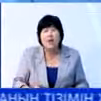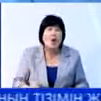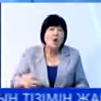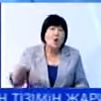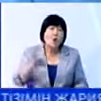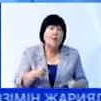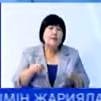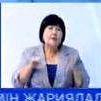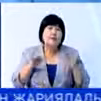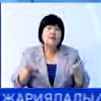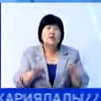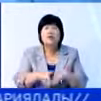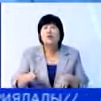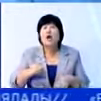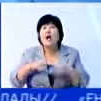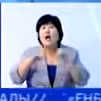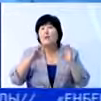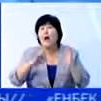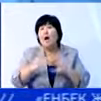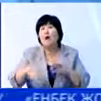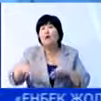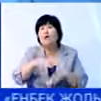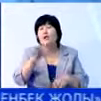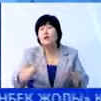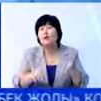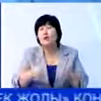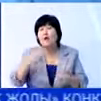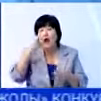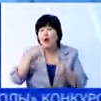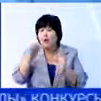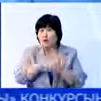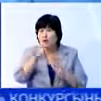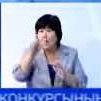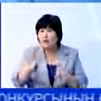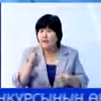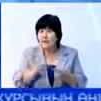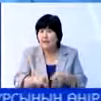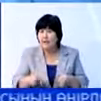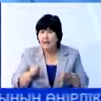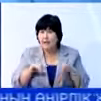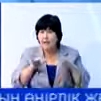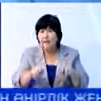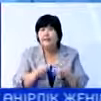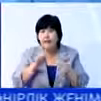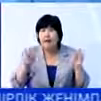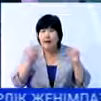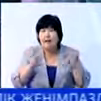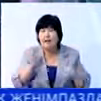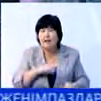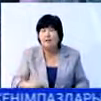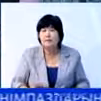Облыстық қылмыстық істер жөндегі мамандандырылған ауданаралық сотында ағасын өлтірген азаматқа қатысты қылмыстық іс қаралды.